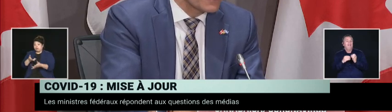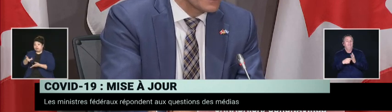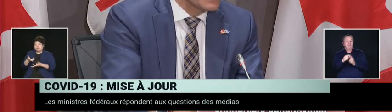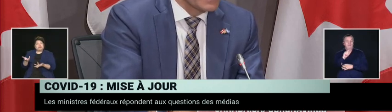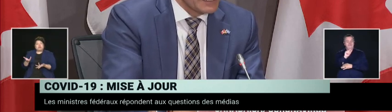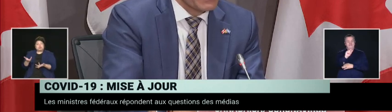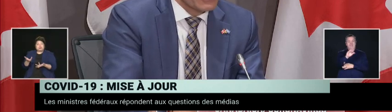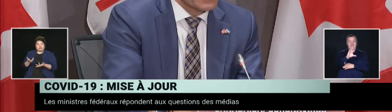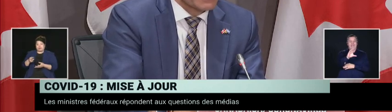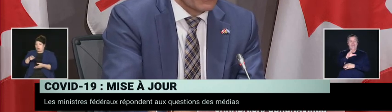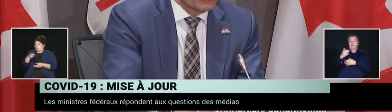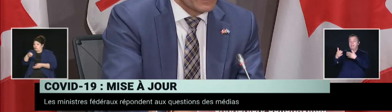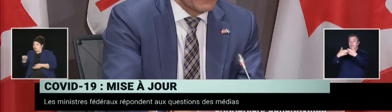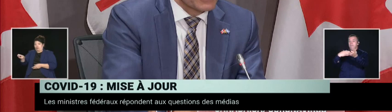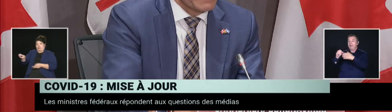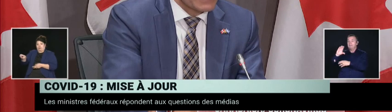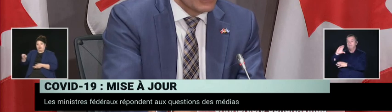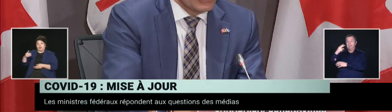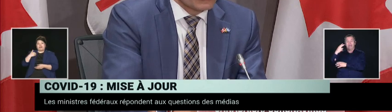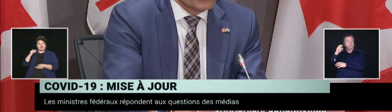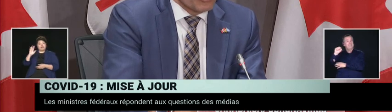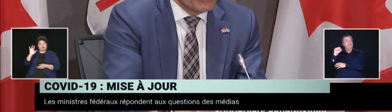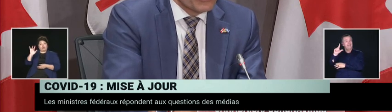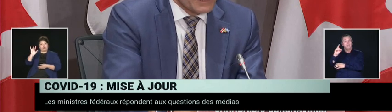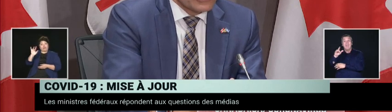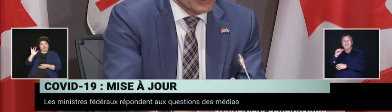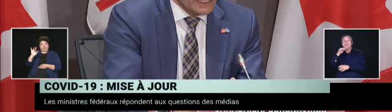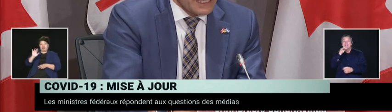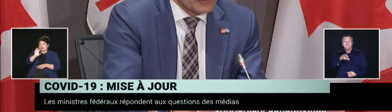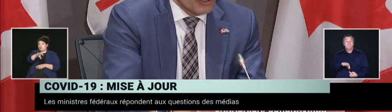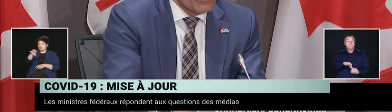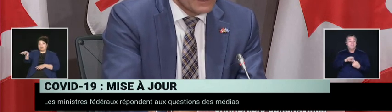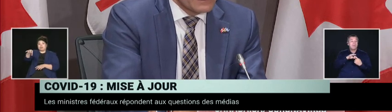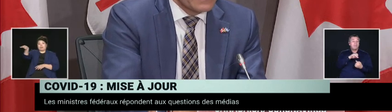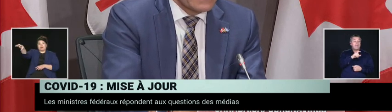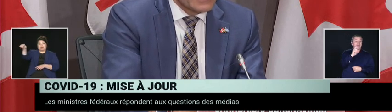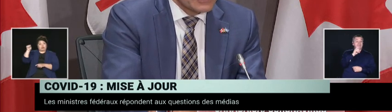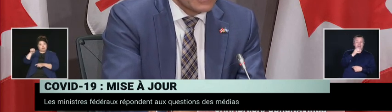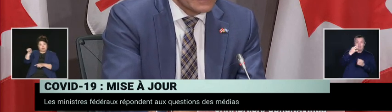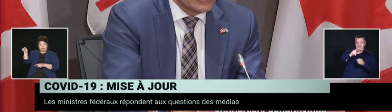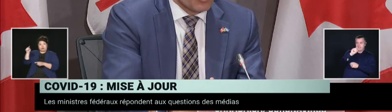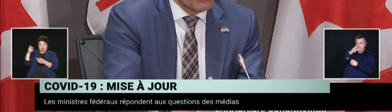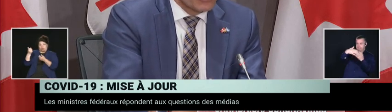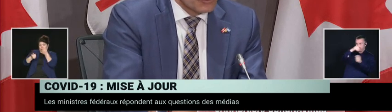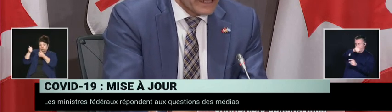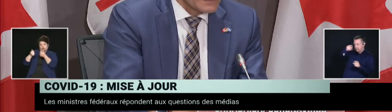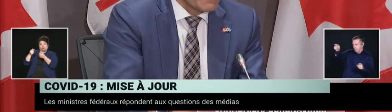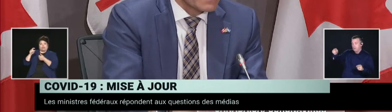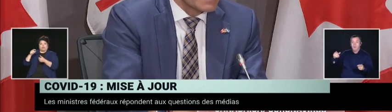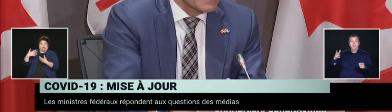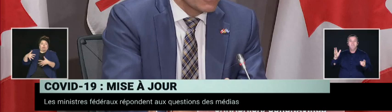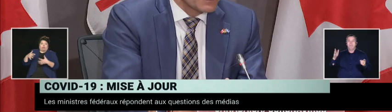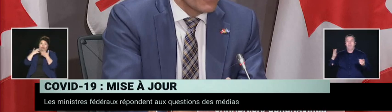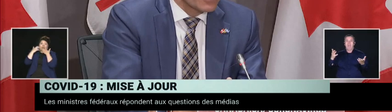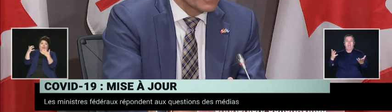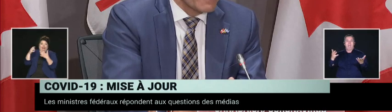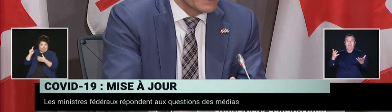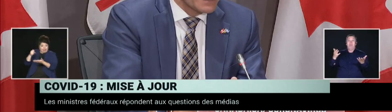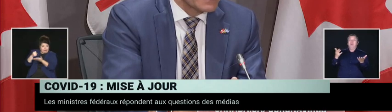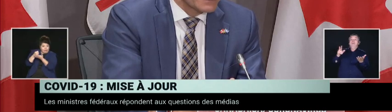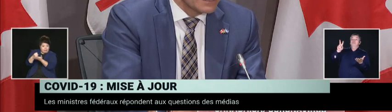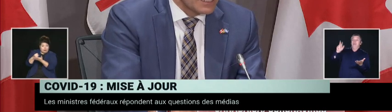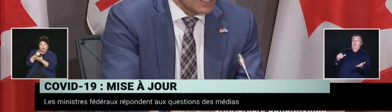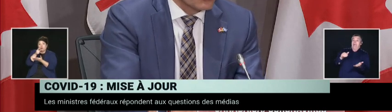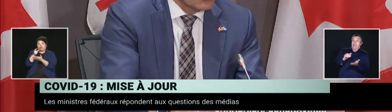été identifiés et priorisés par le gouvernement du Québec ne sont plus dans un grand nombre des CHSLD qui ont besoin de la participation des Forces